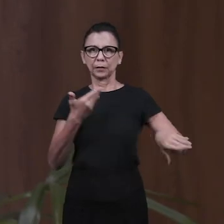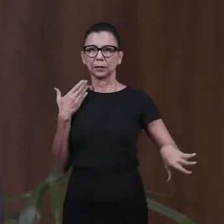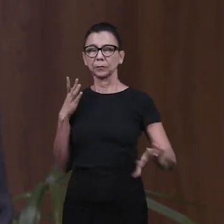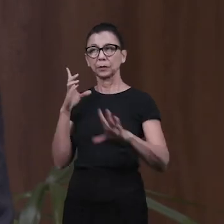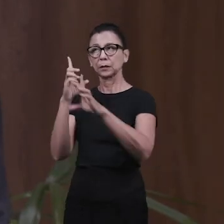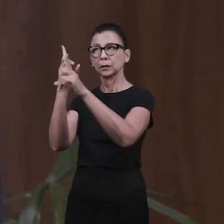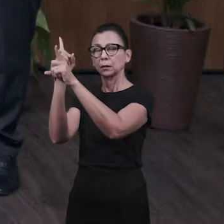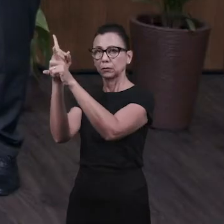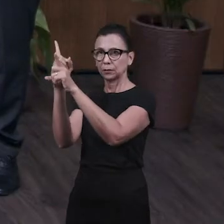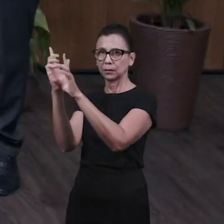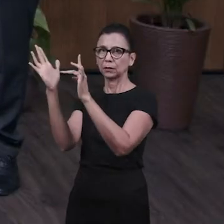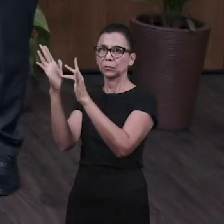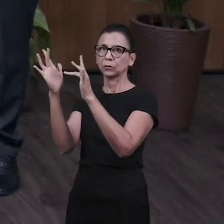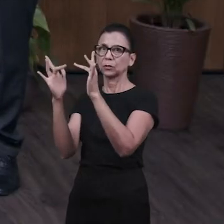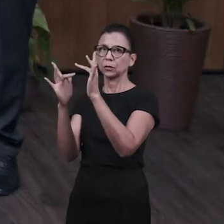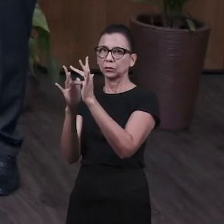fiancé.